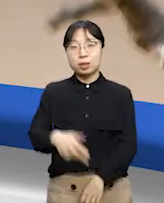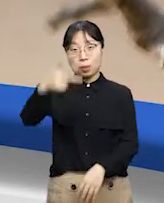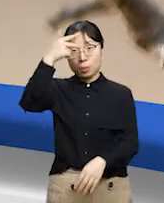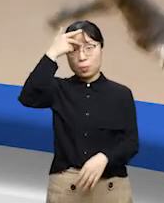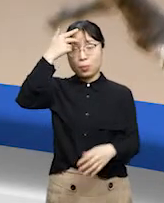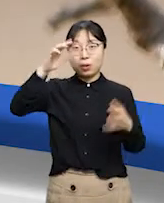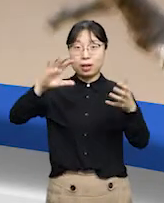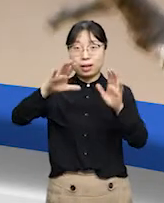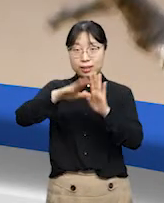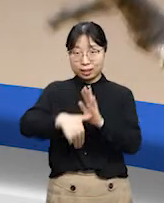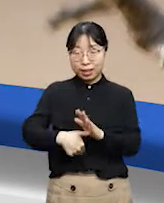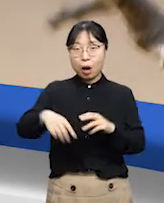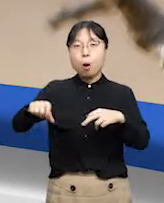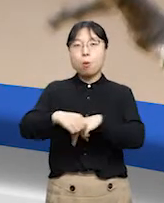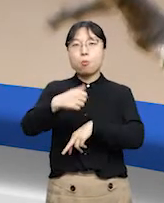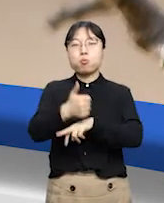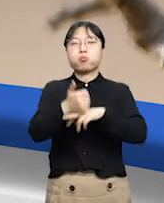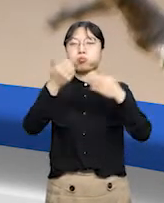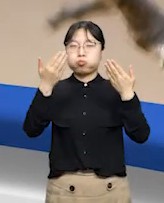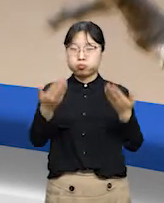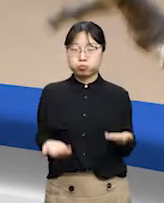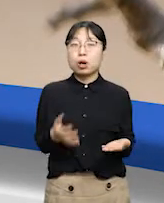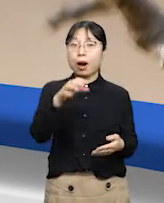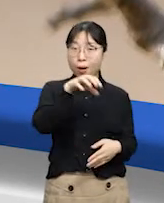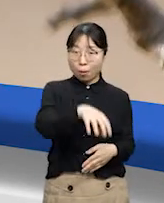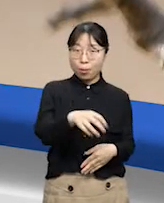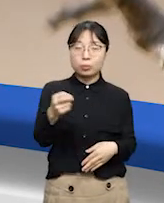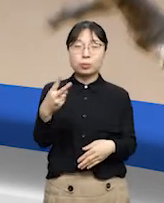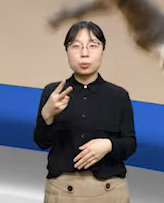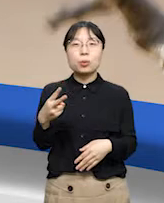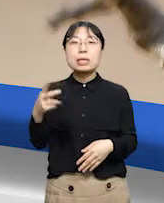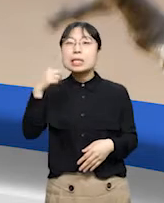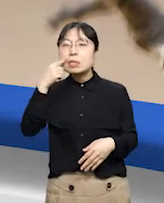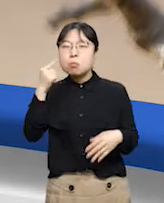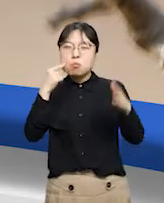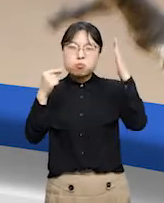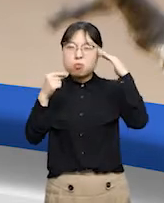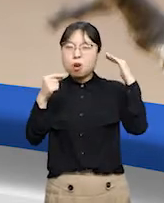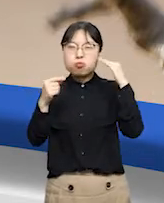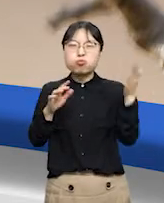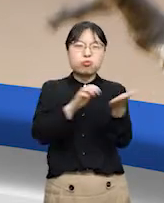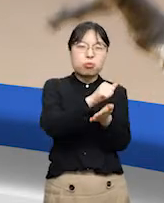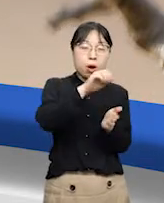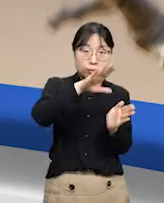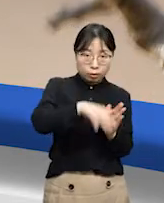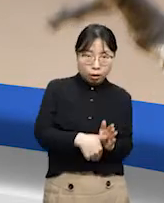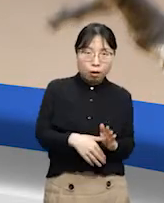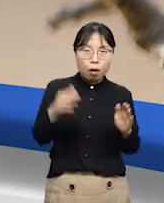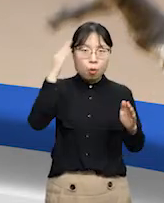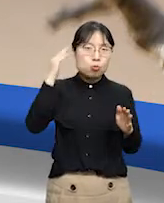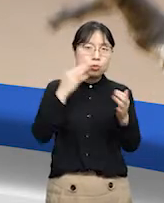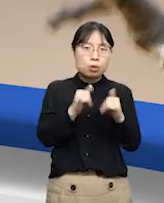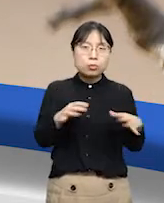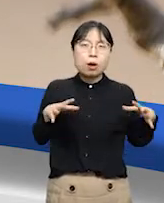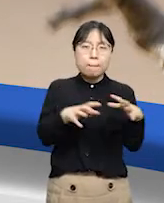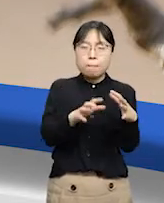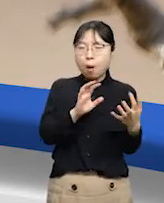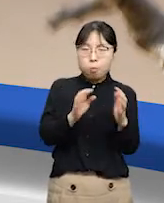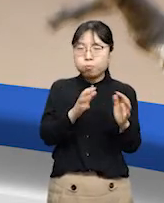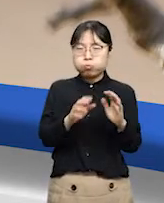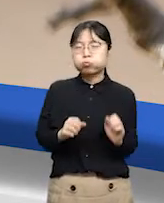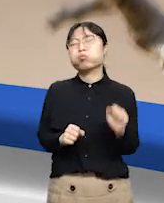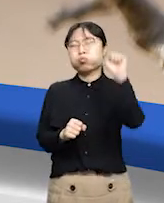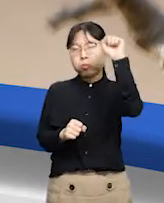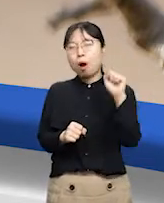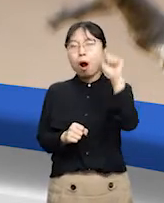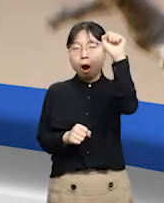조선시대에 임금이 쉬어가던 장소였고 일제강점기에는 의왕 시민이 모여 계획적이고 조직적인 독립